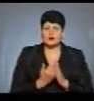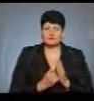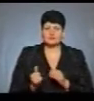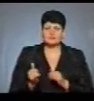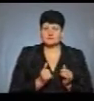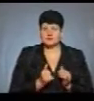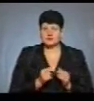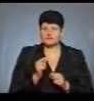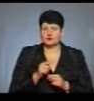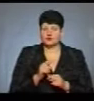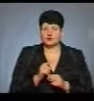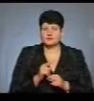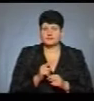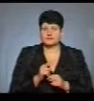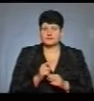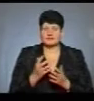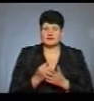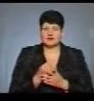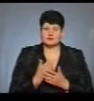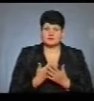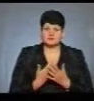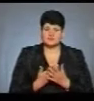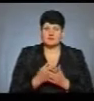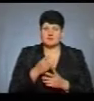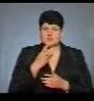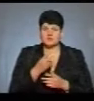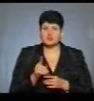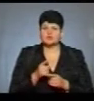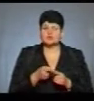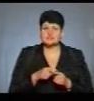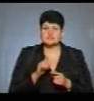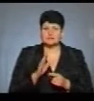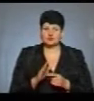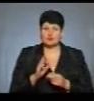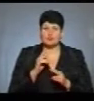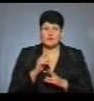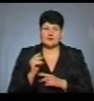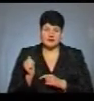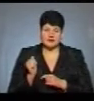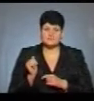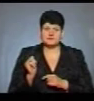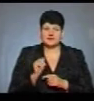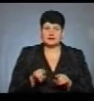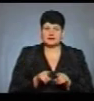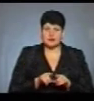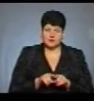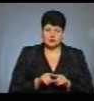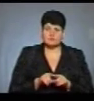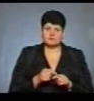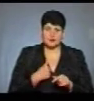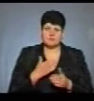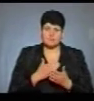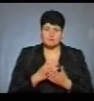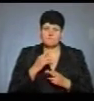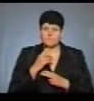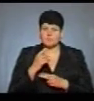воно вдалося в знаки, та як ми передбачали, що це будуть помилки. І також от ми маємо